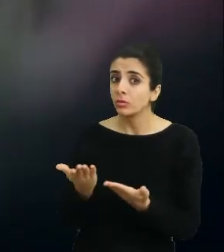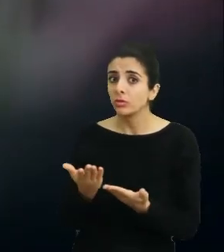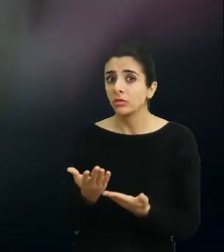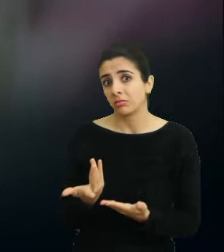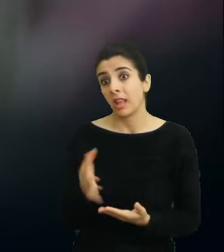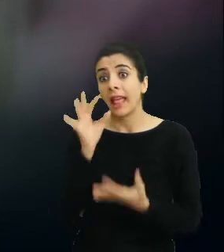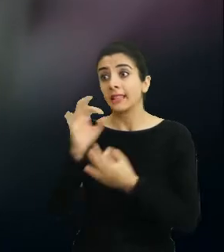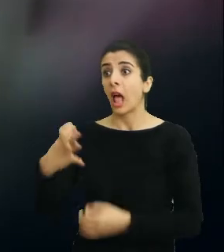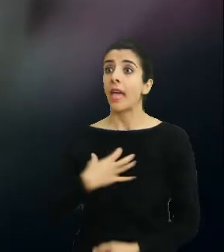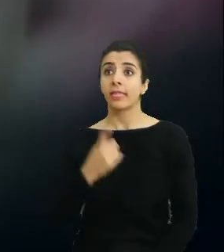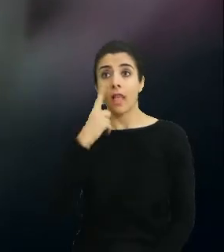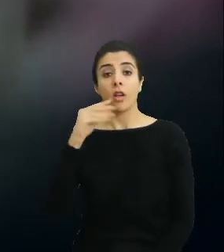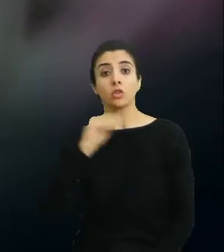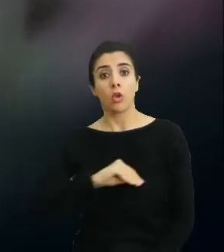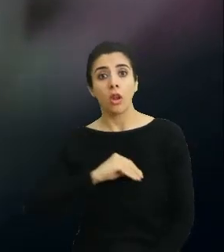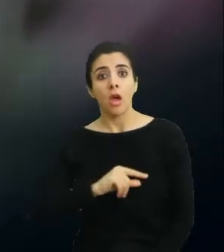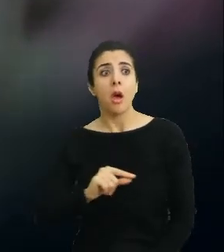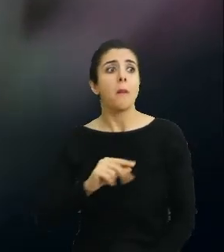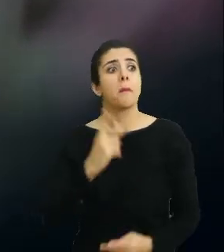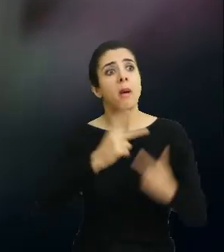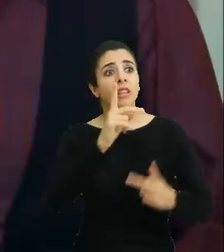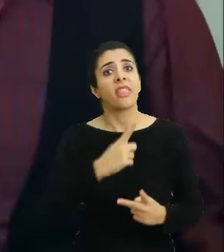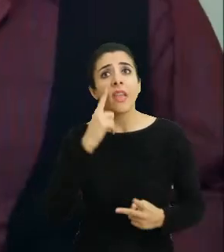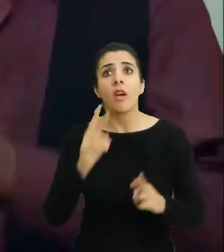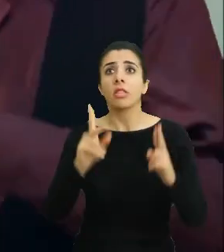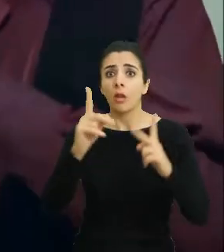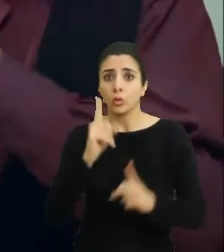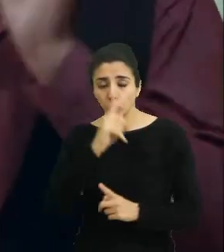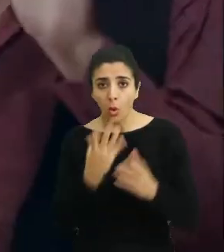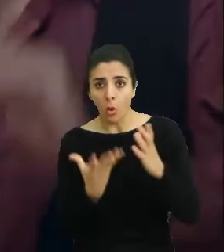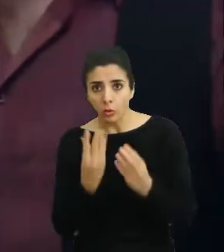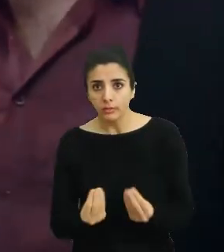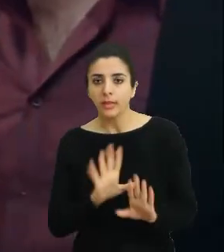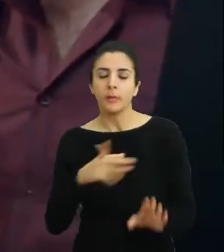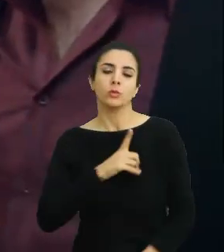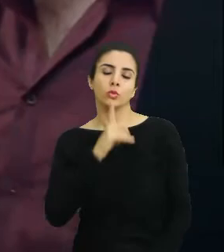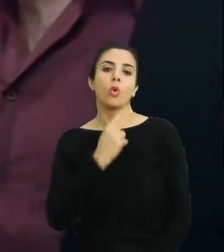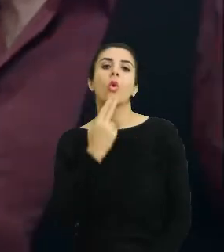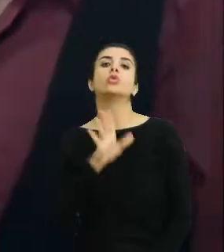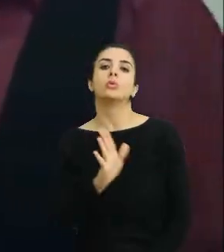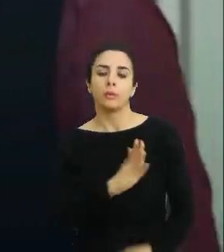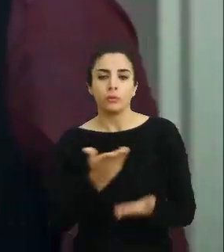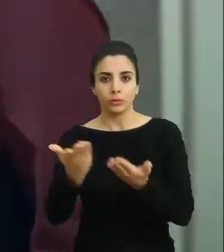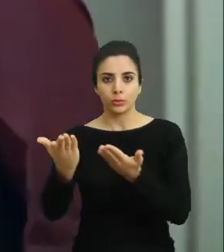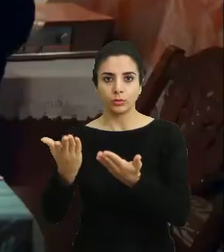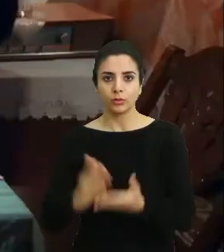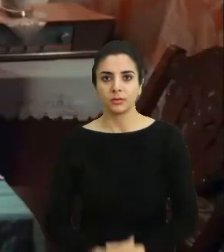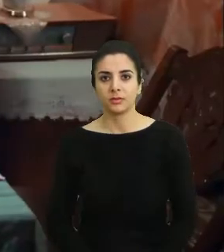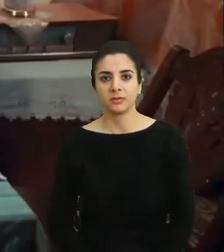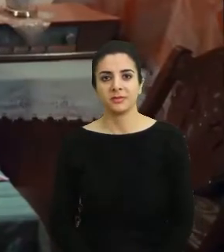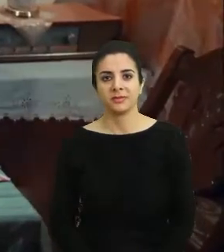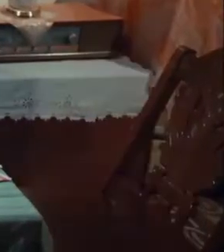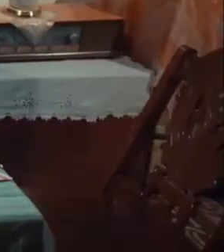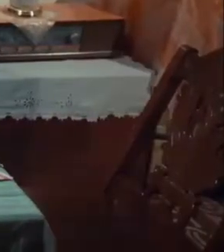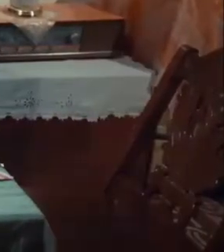Birileri kendini devlet sandığı, birileri de devleti tanımadığı için olmasın? Ben susuyorum abla. Bir şey demiyorum. Buyurun.